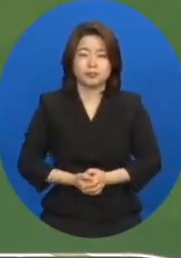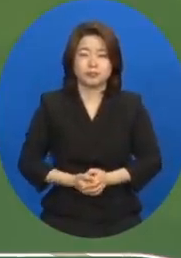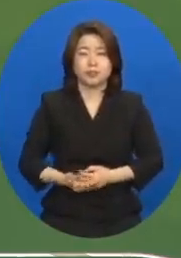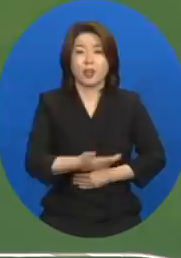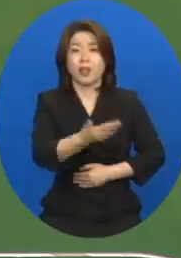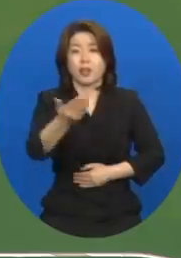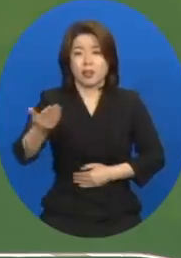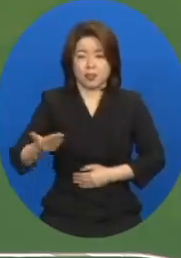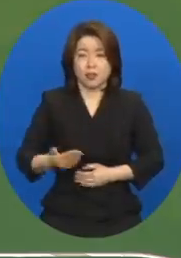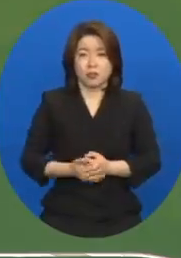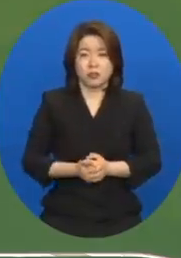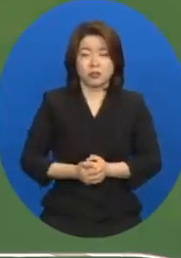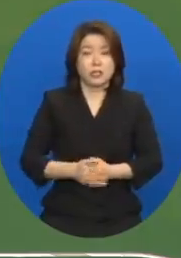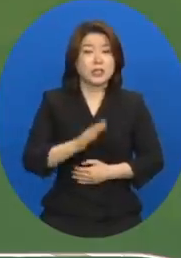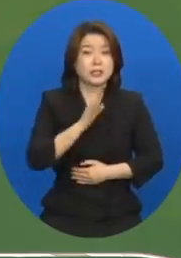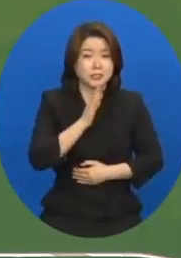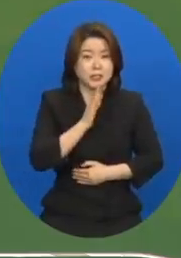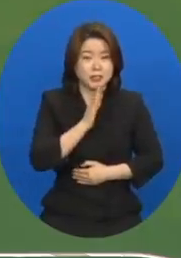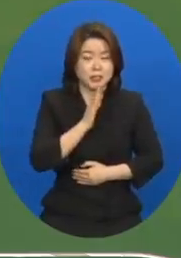여러분 실제로